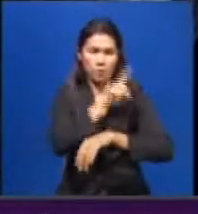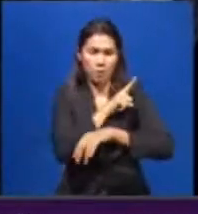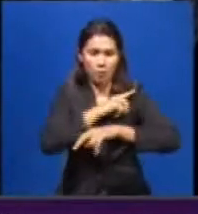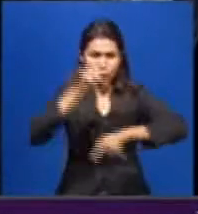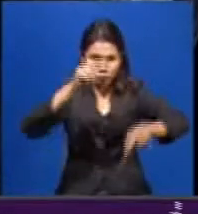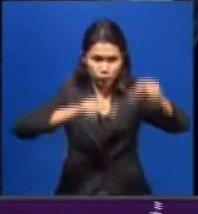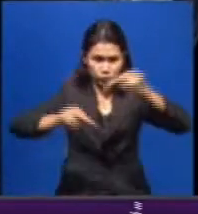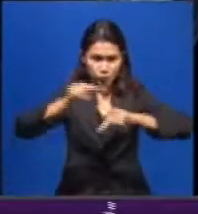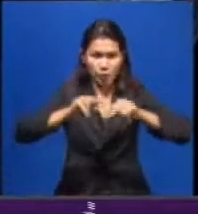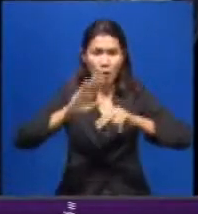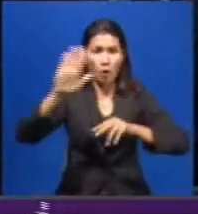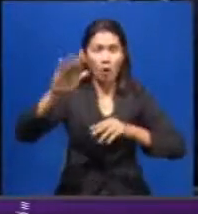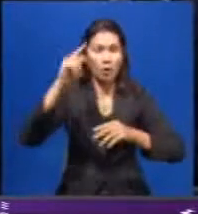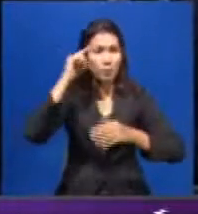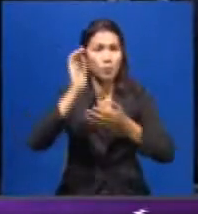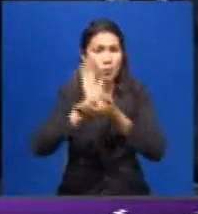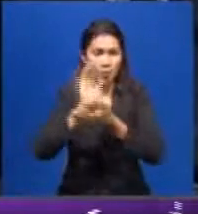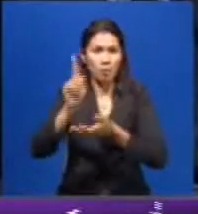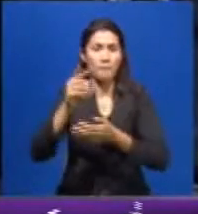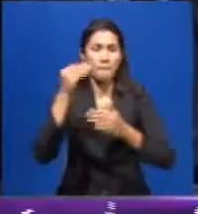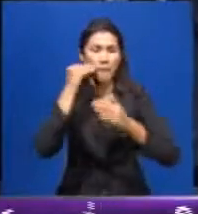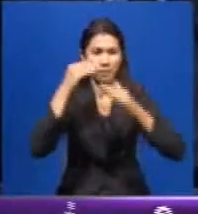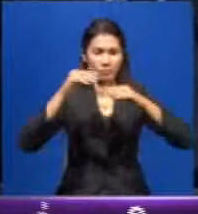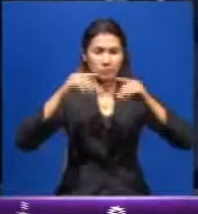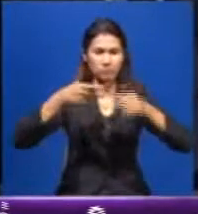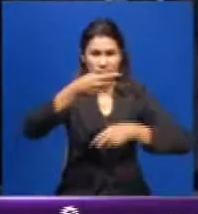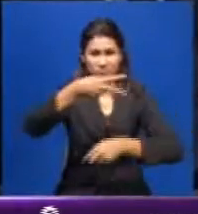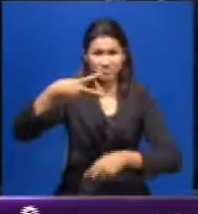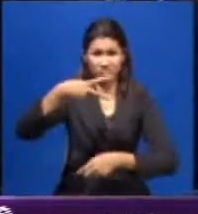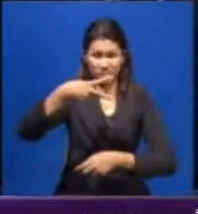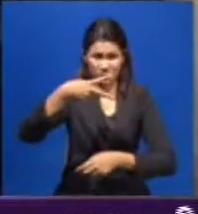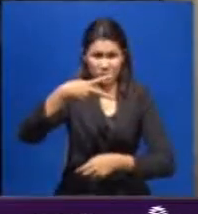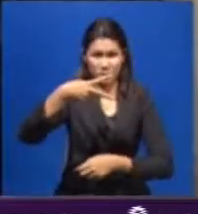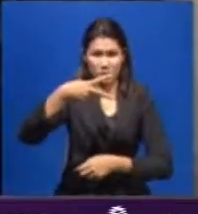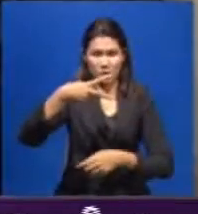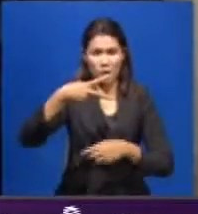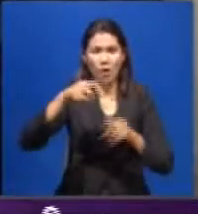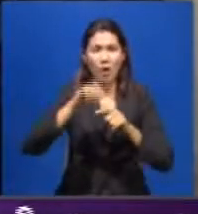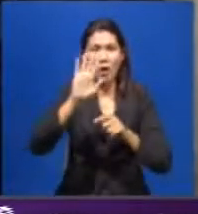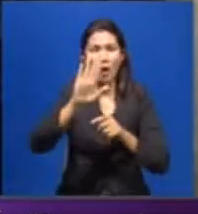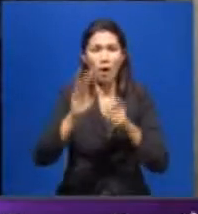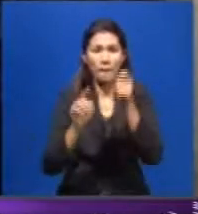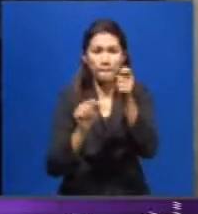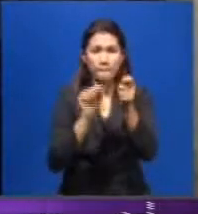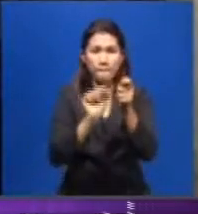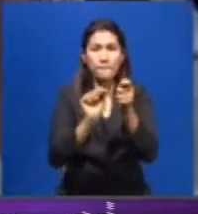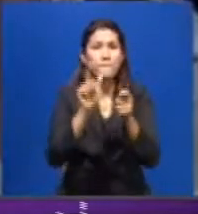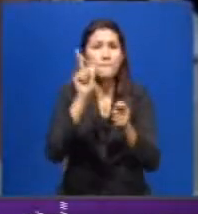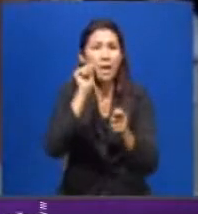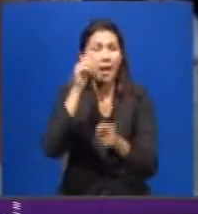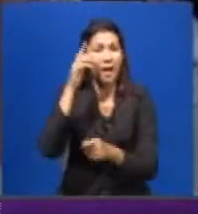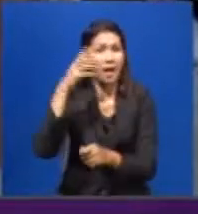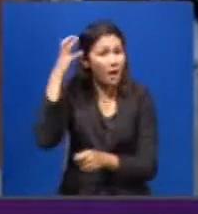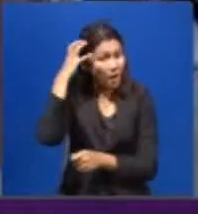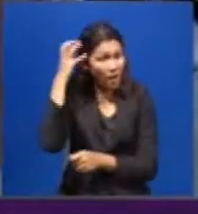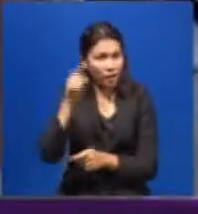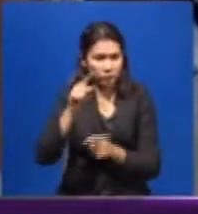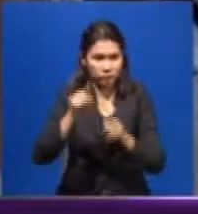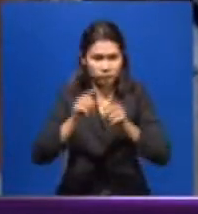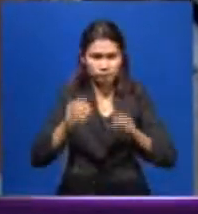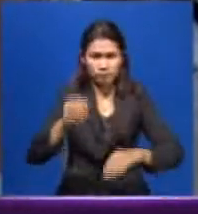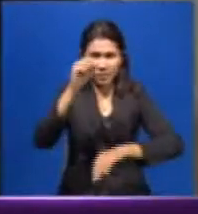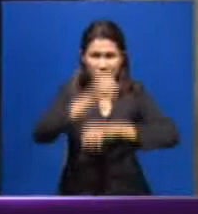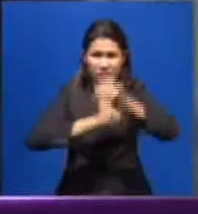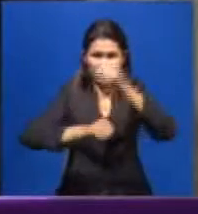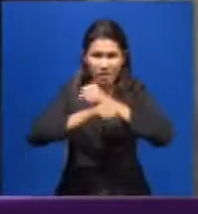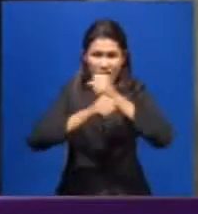ตำรวจภูธรภูซางซึ่งเป็นบ้าน 2ชั้นในตำบลดงมะดะอำเภอแม่ลาวซึ่งสร้างด้วยคอนกรีตเสริม